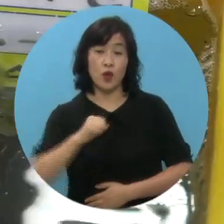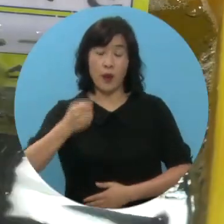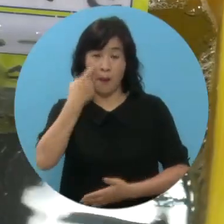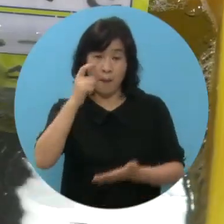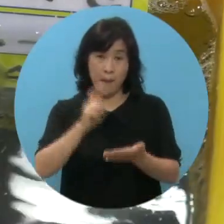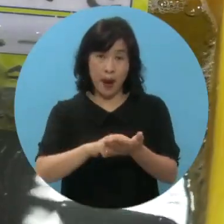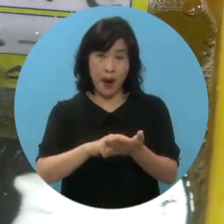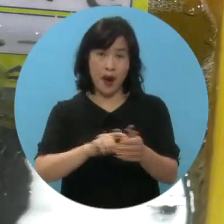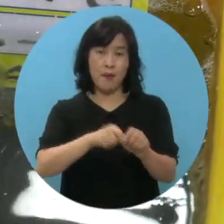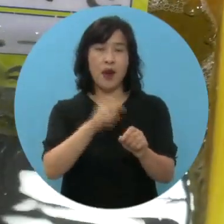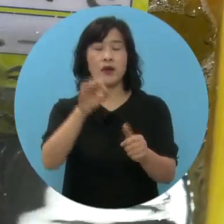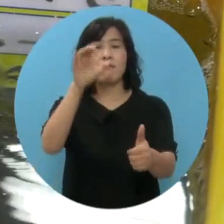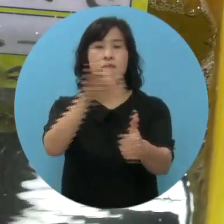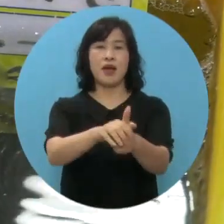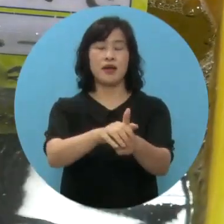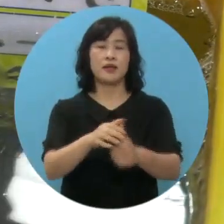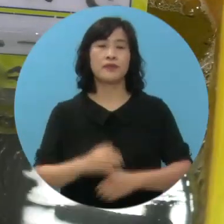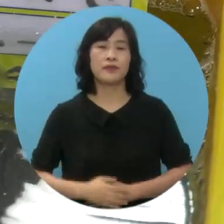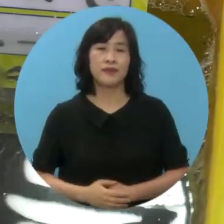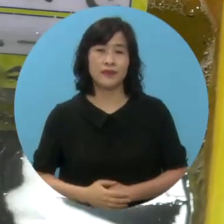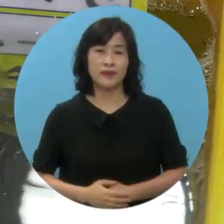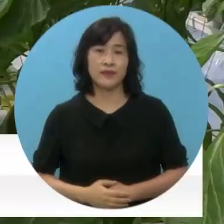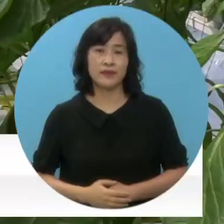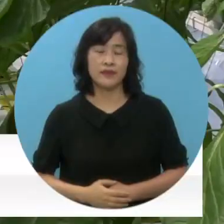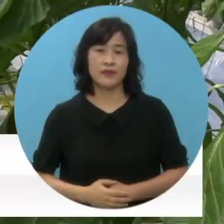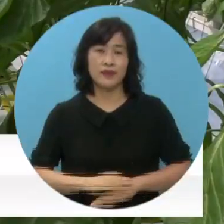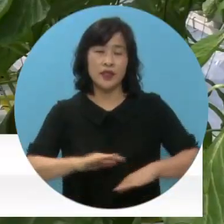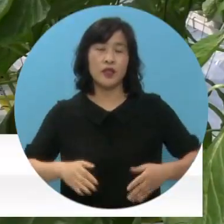위반 사항이 적발되면 과태료가 부과됩니다.